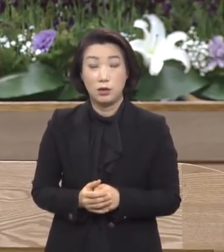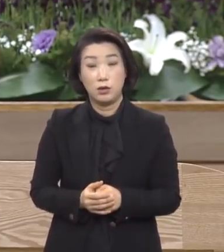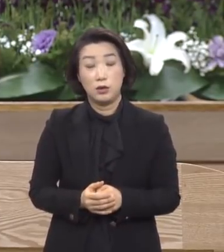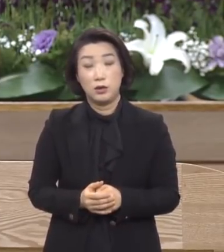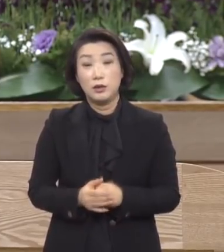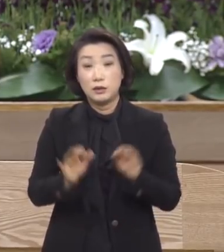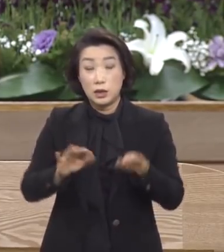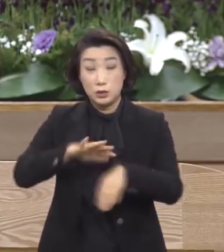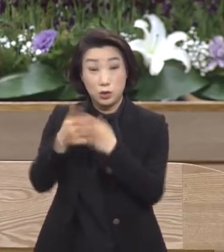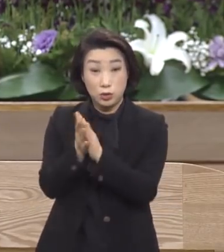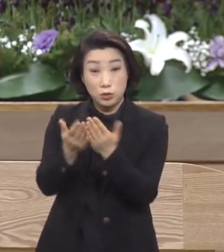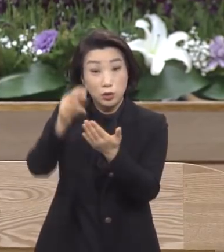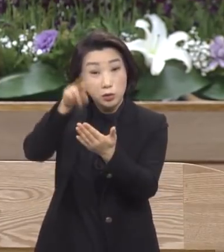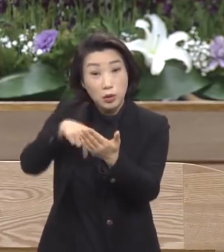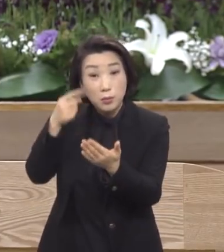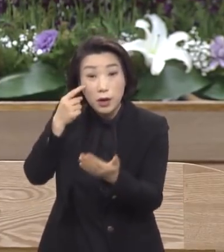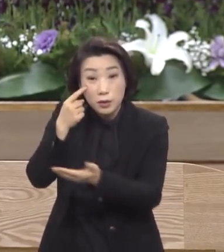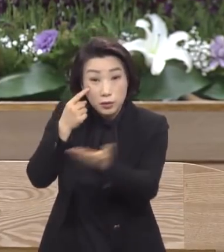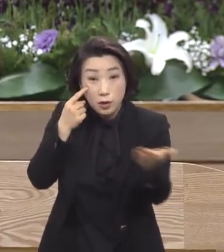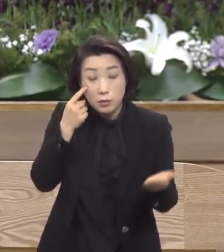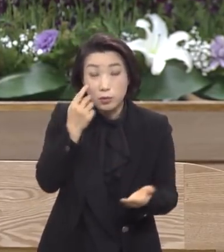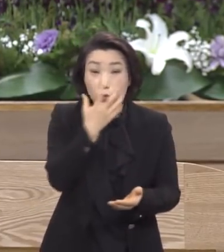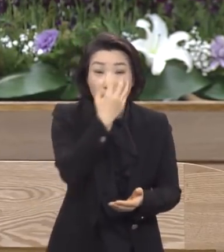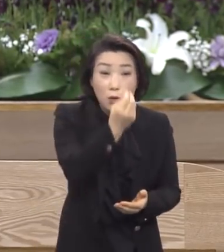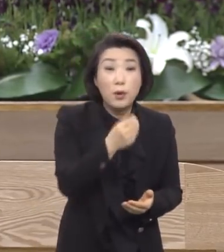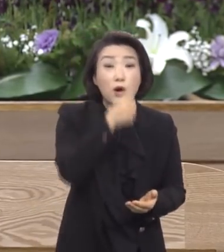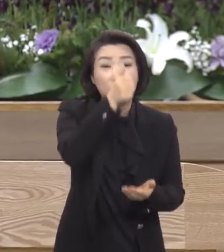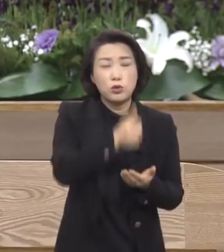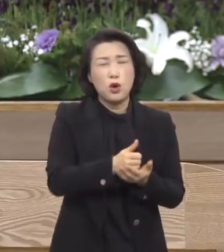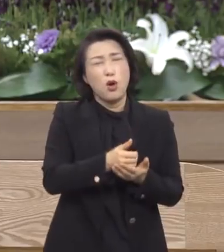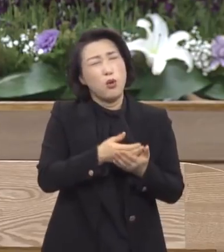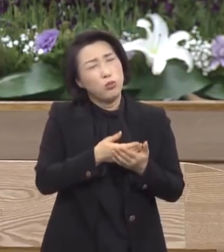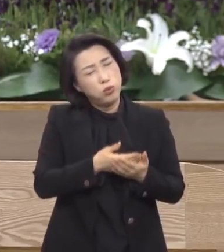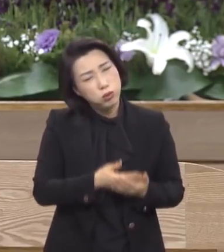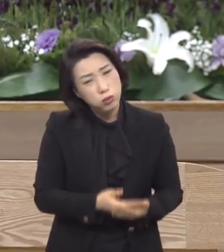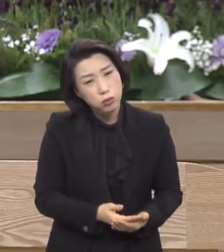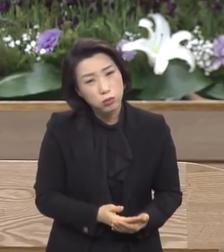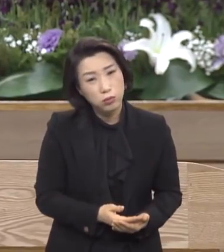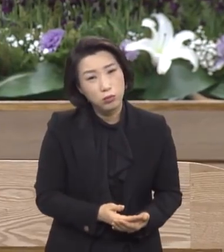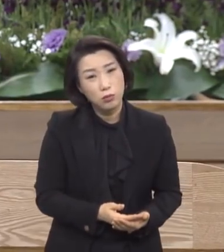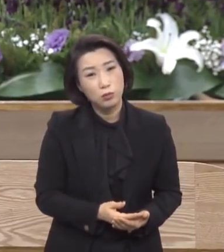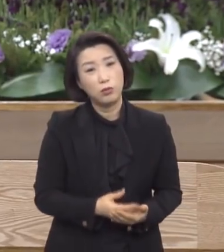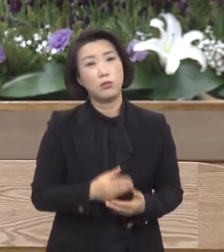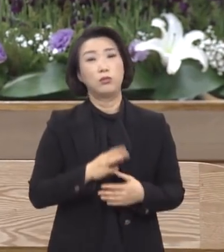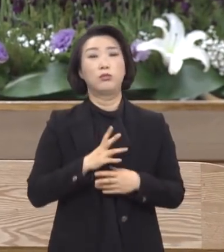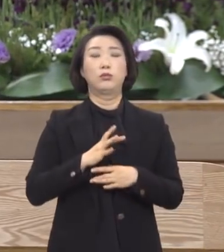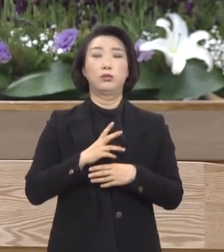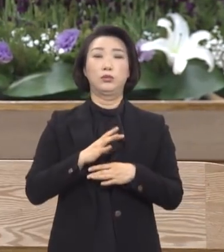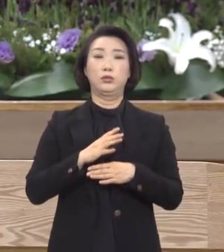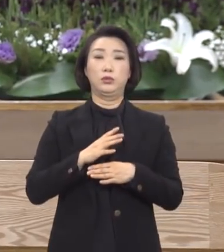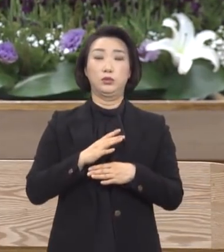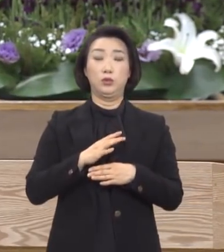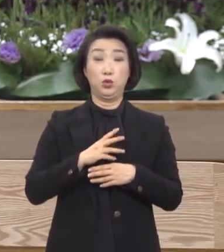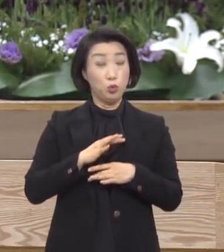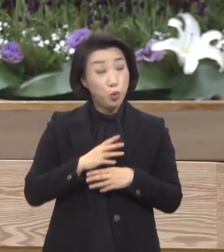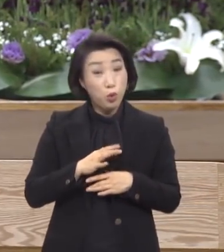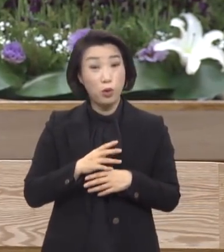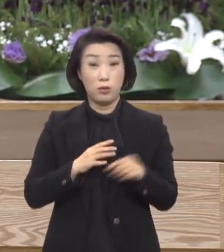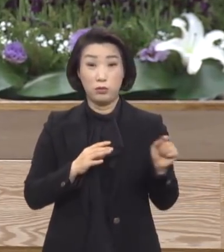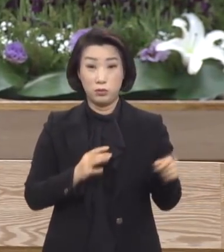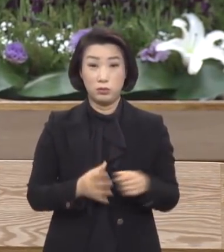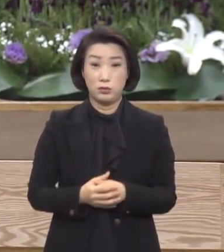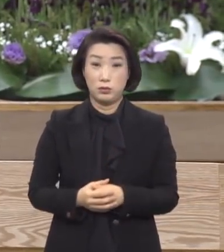정말로 성경을 보면 이 교만한 죄가 얼마나 무서운가,